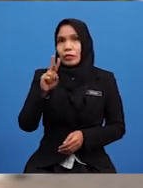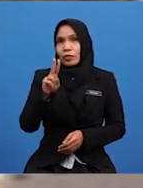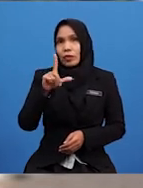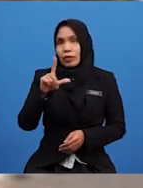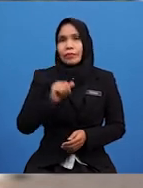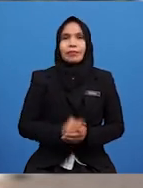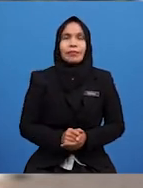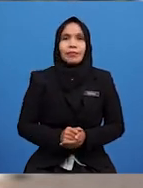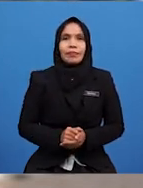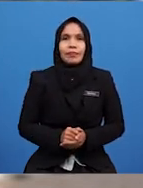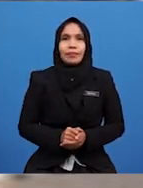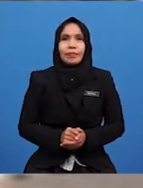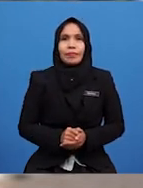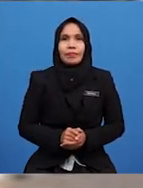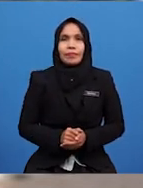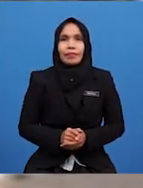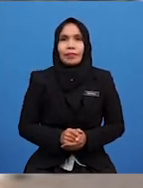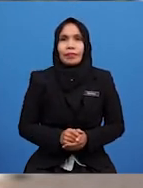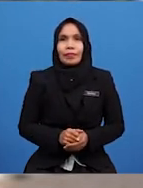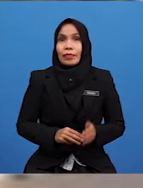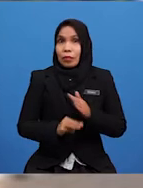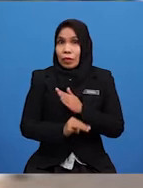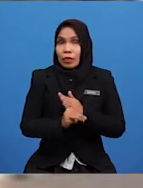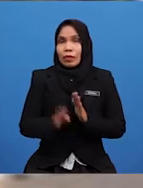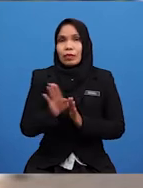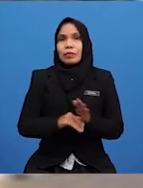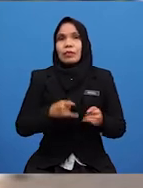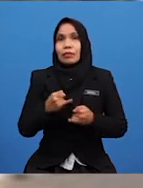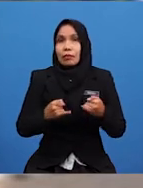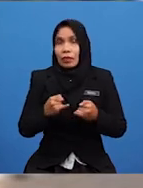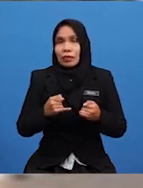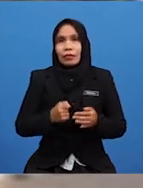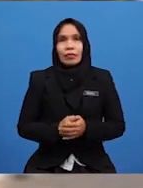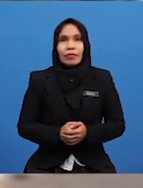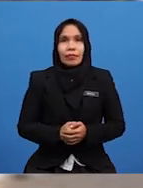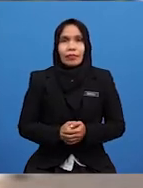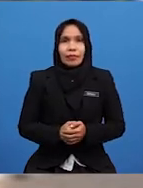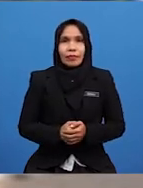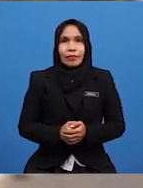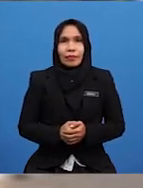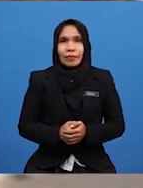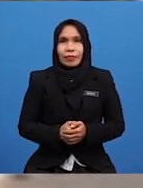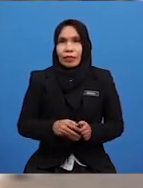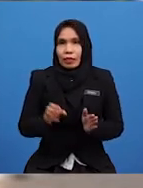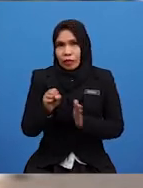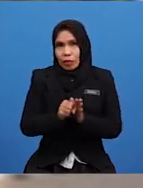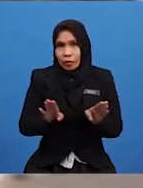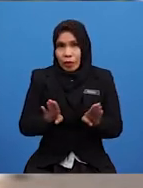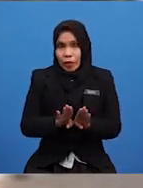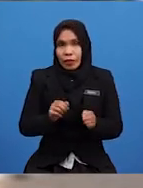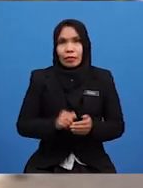Kesultanan Melayu Melaka juga berjaya meneruskan tradisi Kerajaan Alam Melayu sebagai pusat perdagangan